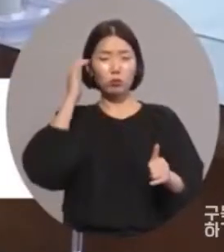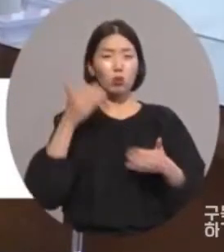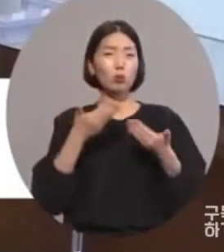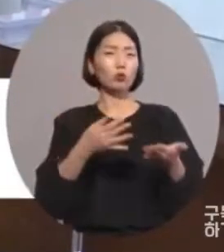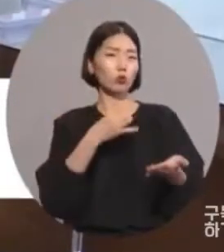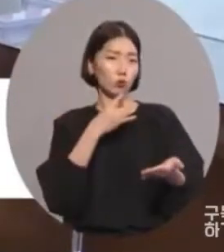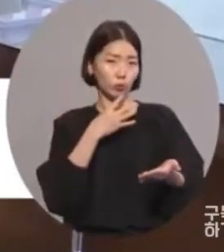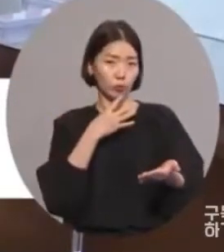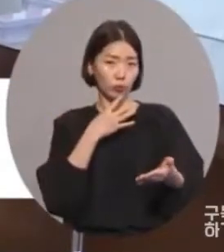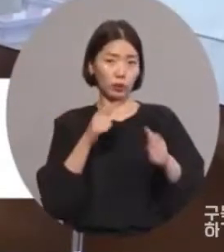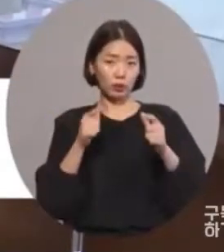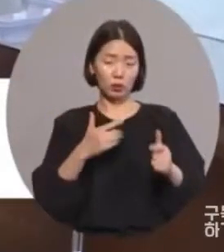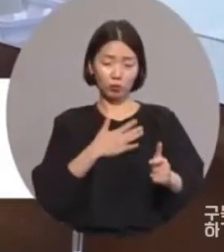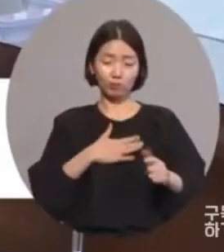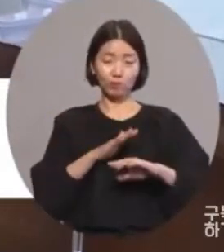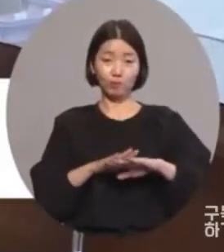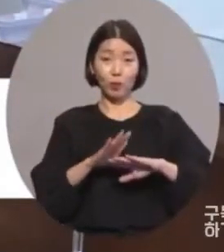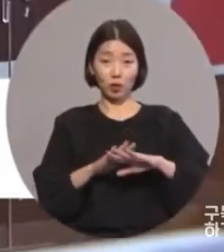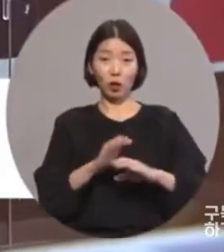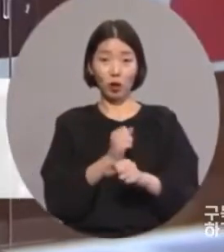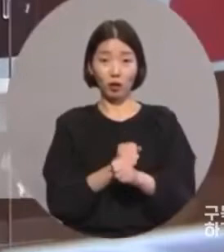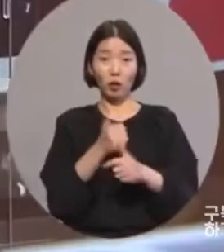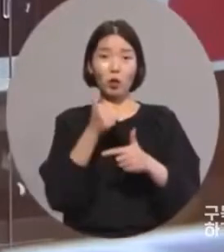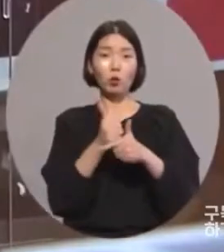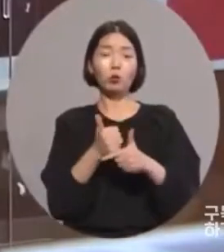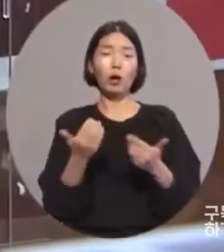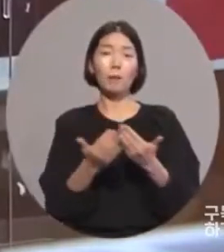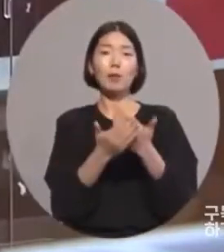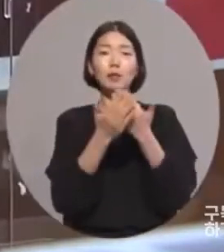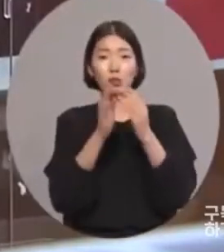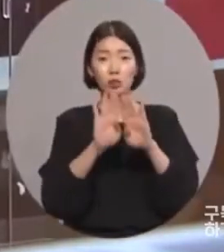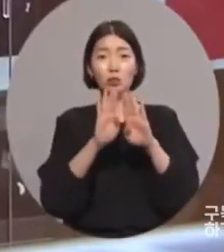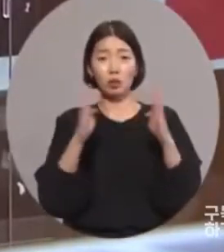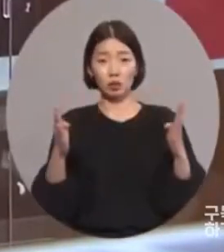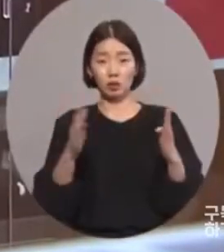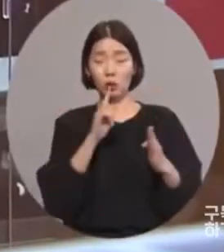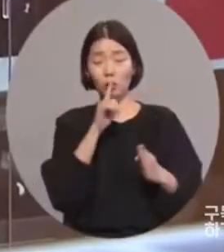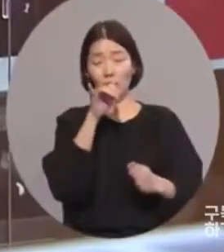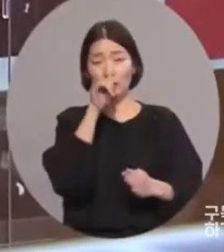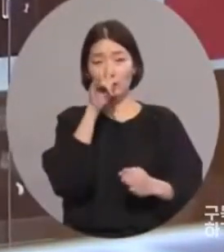안겨줬다며 지역 감정을 해소하는 게 호남 발전의 문을 여는 것이라고 말했습니다.